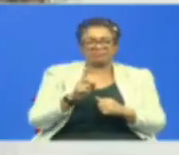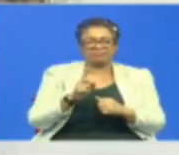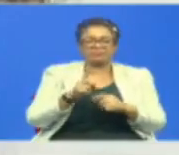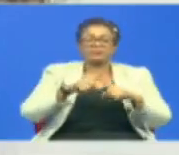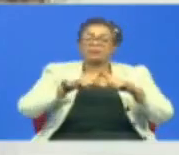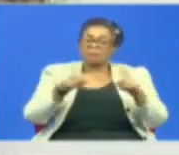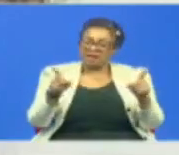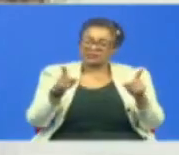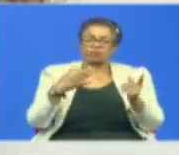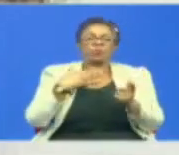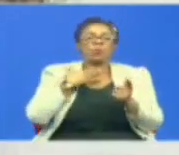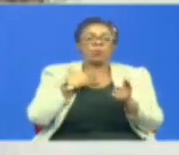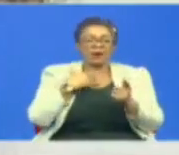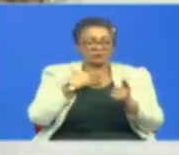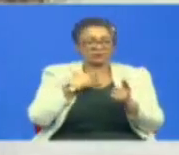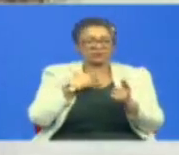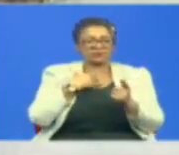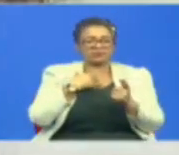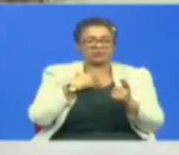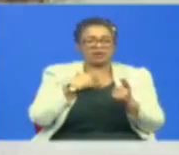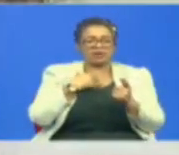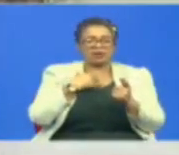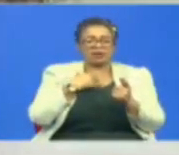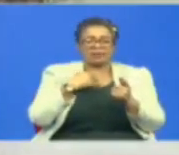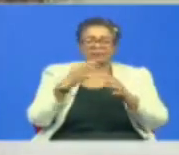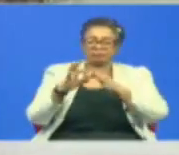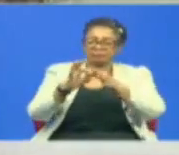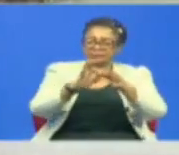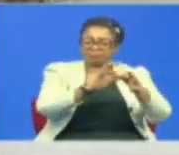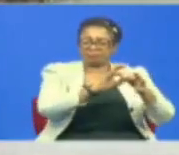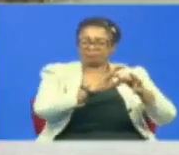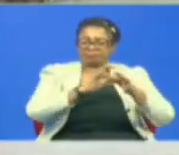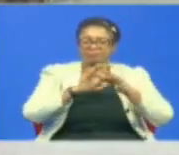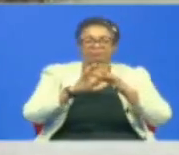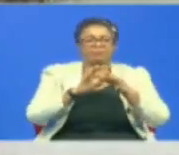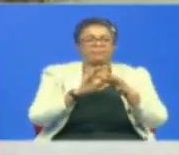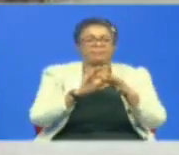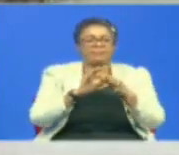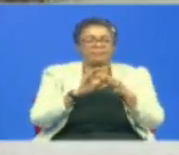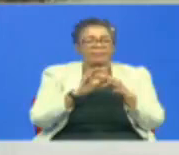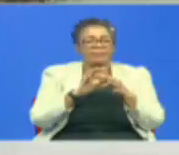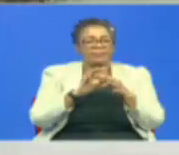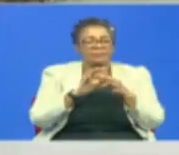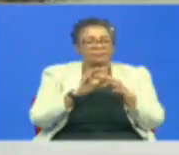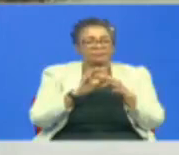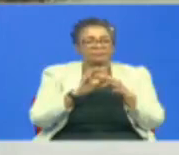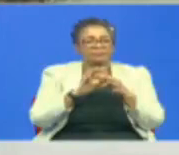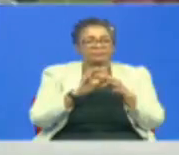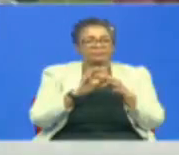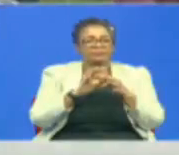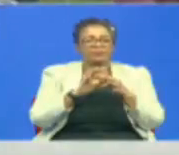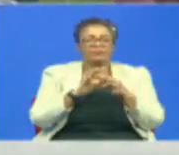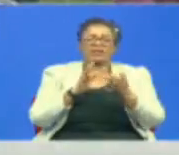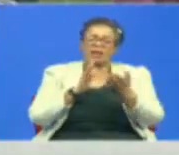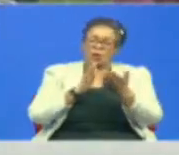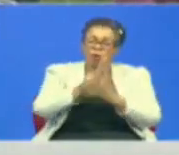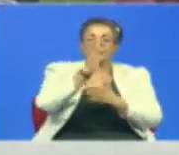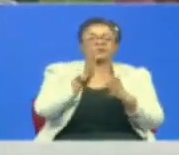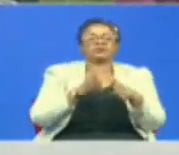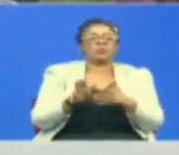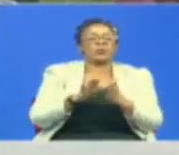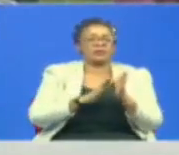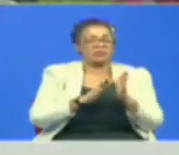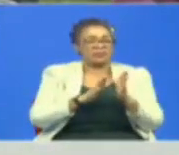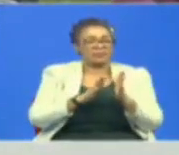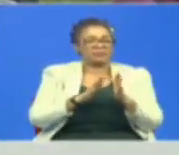lakini tunataka upatanisho uweze kufanywa kwa njia ya haki. Huku